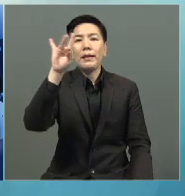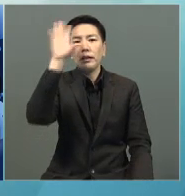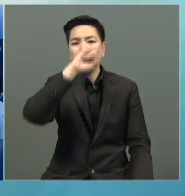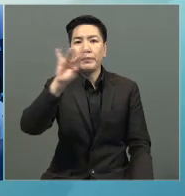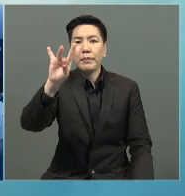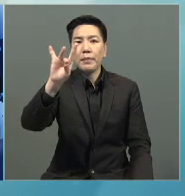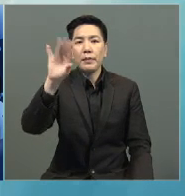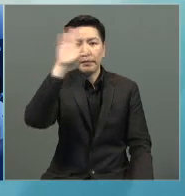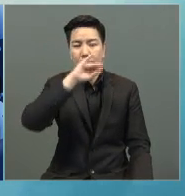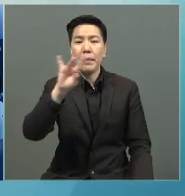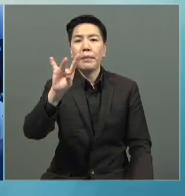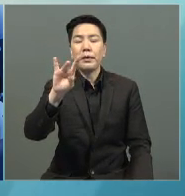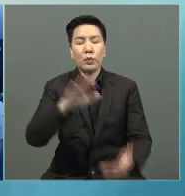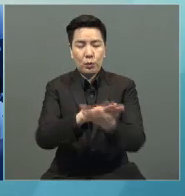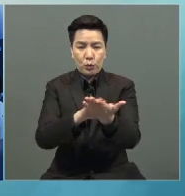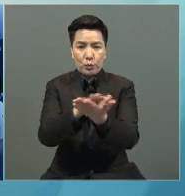นตอนท้ายของการประชุมนะครับขออนุญาตได้แก้ไขตรงนี้เพราะว่าเดี๋ยวยังไงเดี๋ยวผมได้นำเรียนนะครับสินค้าอุปโภคบริโภคร้านค้าปลีกธุรกิจคอมพิวเตอร์หนังสือเครื่องใช้ไฟฟ้าโอเย่เกินนะครับเอาตามนี้ละกันนะครับถ้าผู้ตรงนี้เดี๋ยวจะใช้เวลาทั้งหมดไปก็ท่านคงได้ได้ถ่ายภาพหน้าจอแล้วเดี๋ยวไปดูกันได้ที่ยังปิดต่อไปคือขวามือครับที่เป็นสีแดงๆนะครับมีคนหามโลงพยนต์ตัวยางยางนะครับสวนสนุกสวนน้ำยางครับผมมีความเสี่ยงสูงตู้เกมแรงหลายนะครับอะนี้ยังนะครับก็